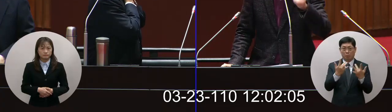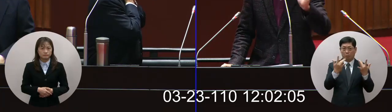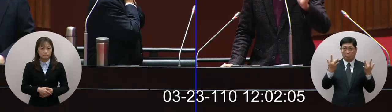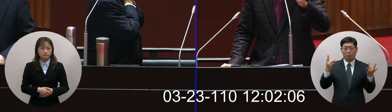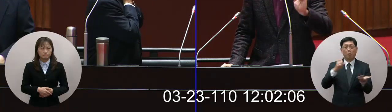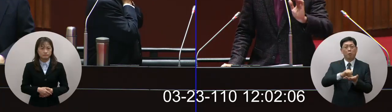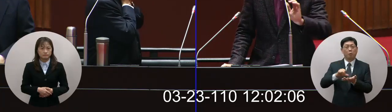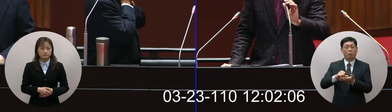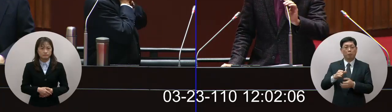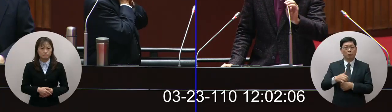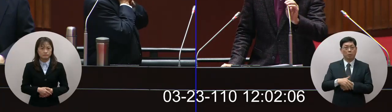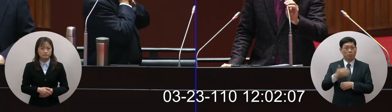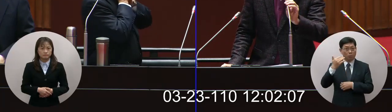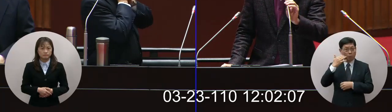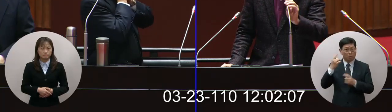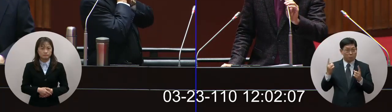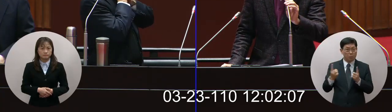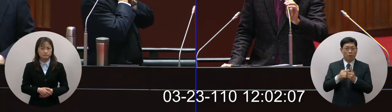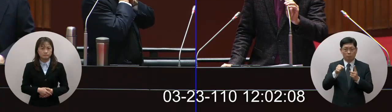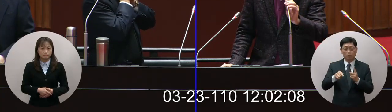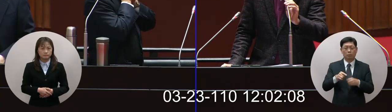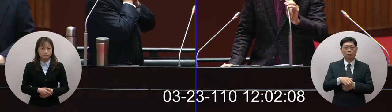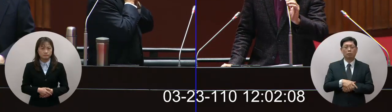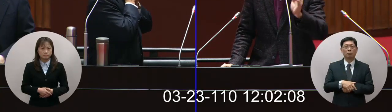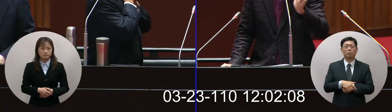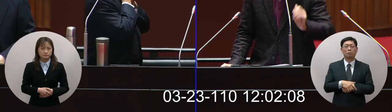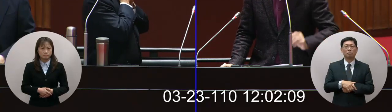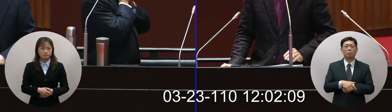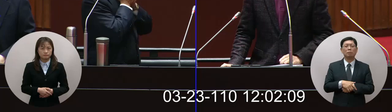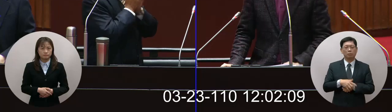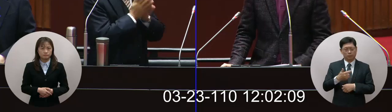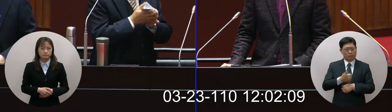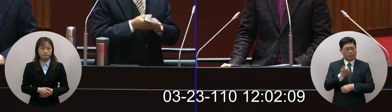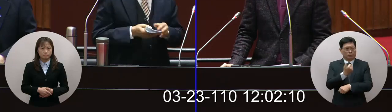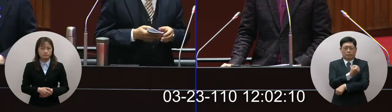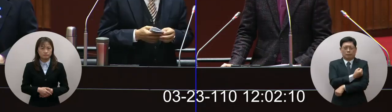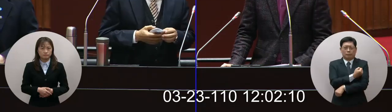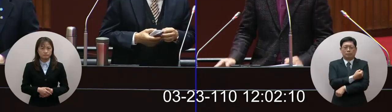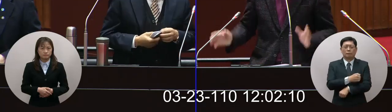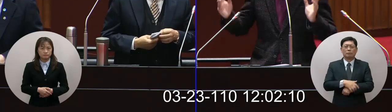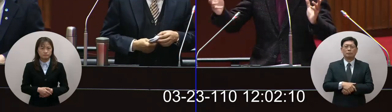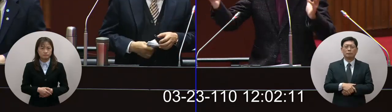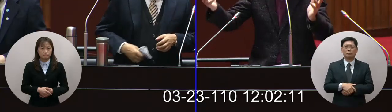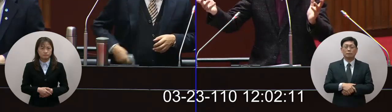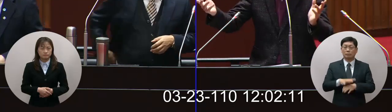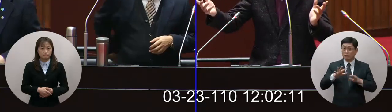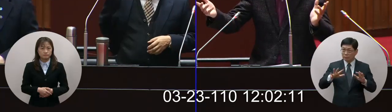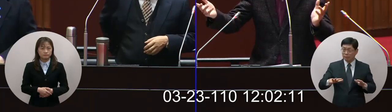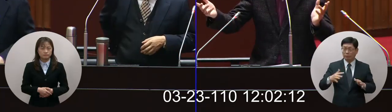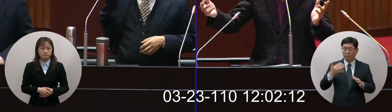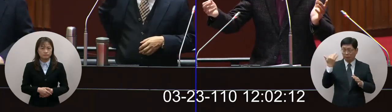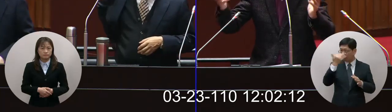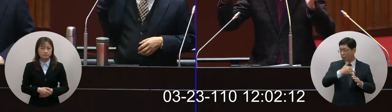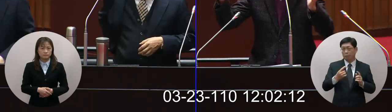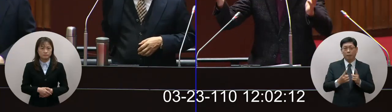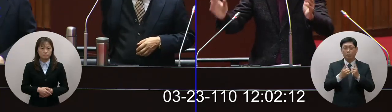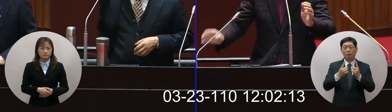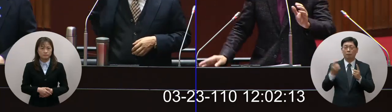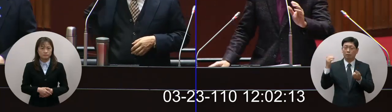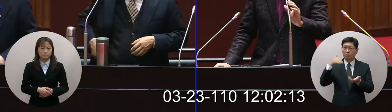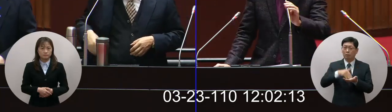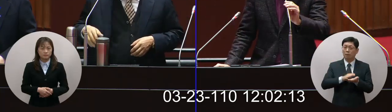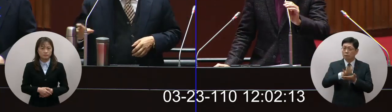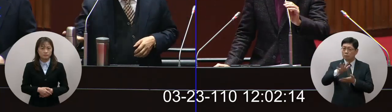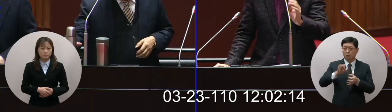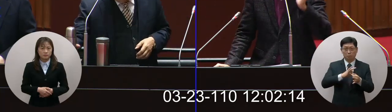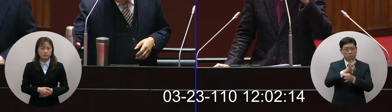只要跟沾上农的来讲啊，都是很辛苦的。 那面对现在的发展，究竟我们未